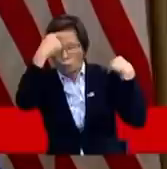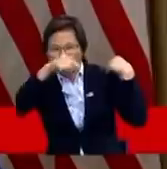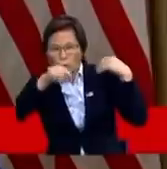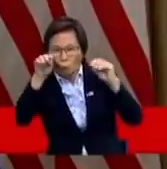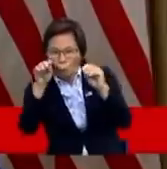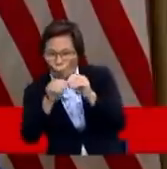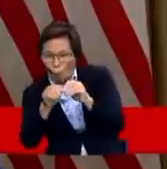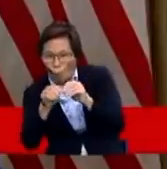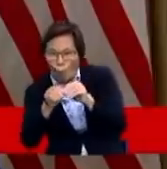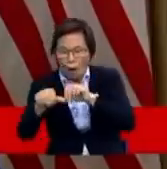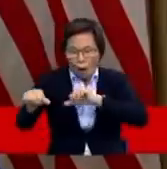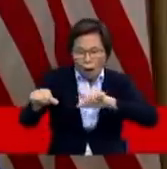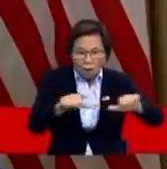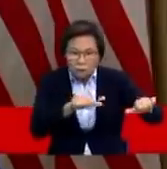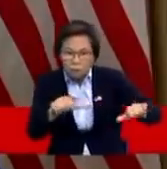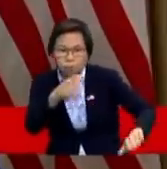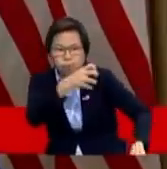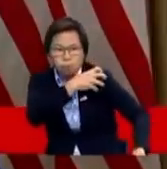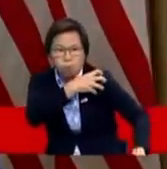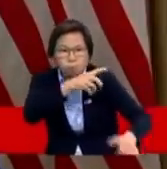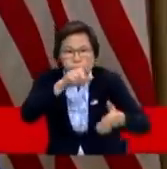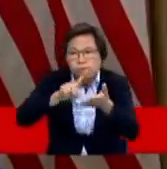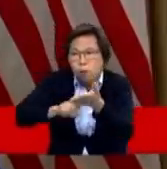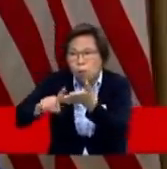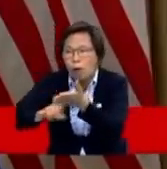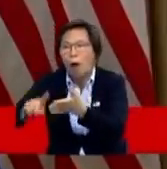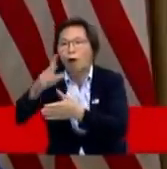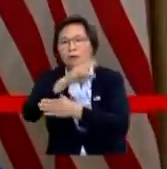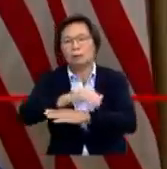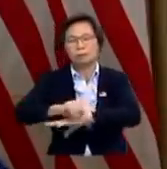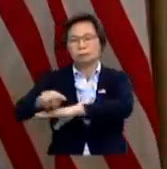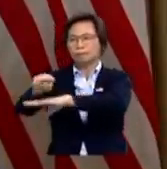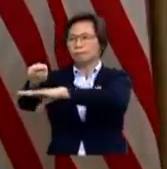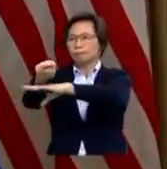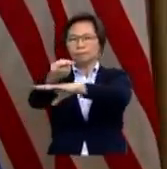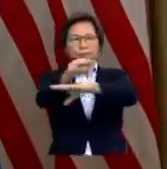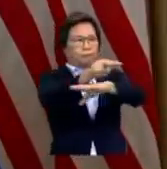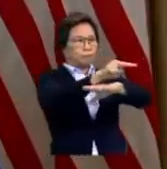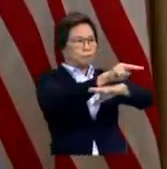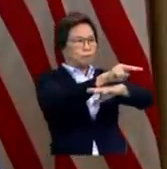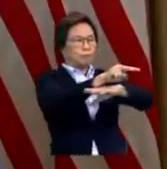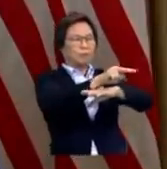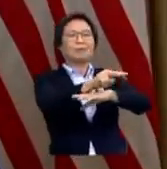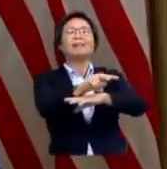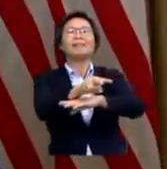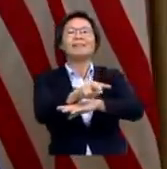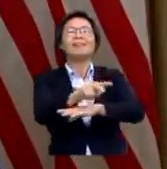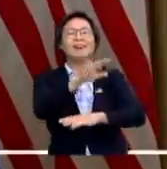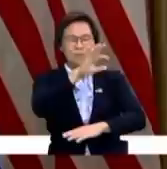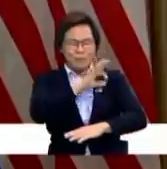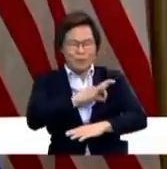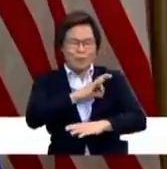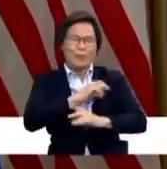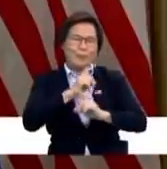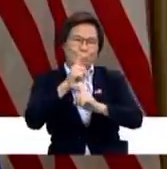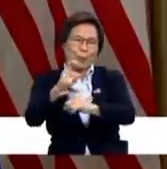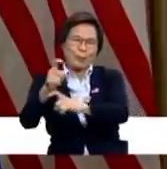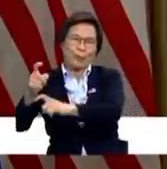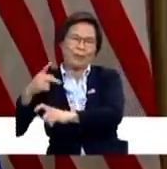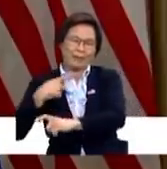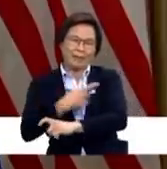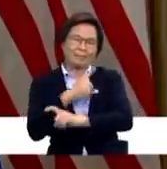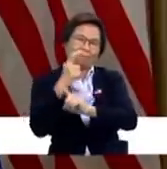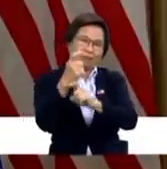memperlihatkan FTV penguatkuasaan dan pemantauan ke atas kemudahan-kemudahan yang diberikan